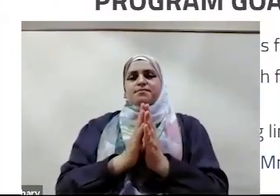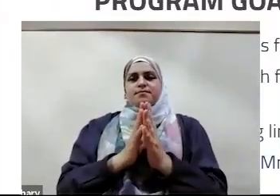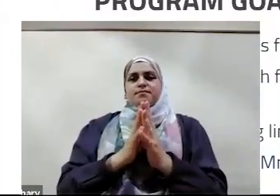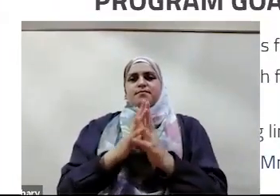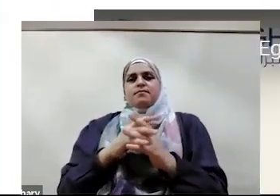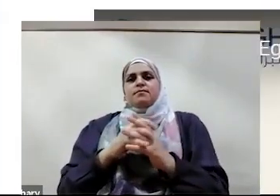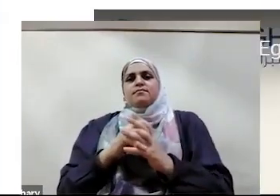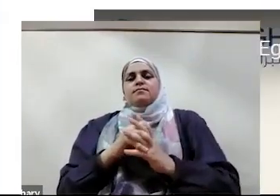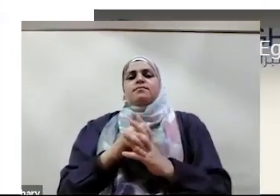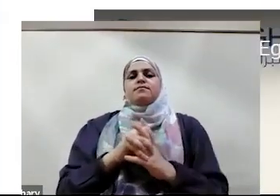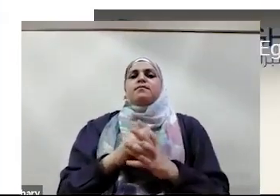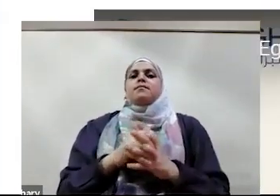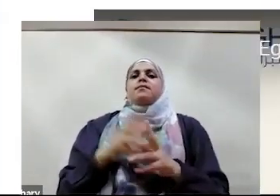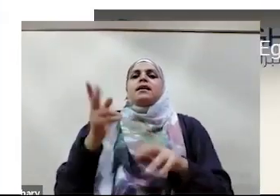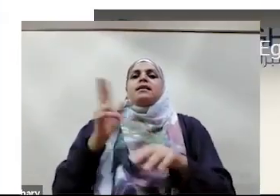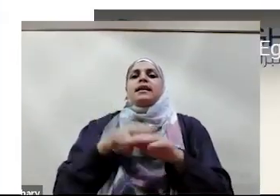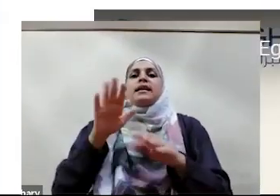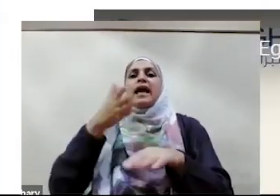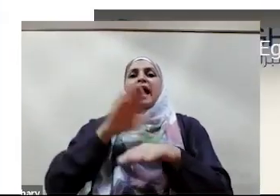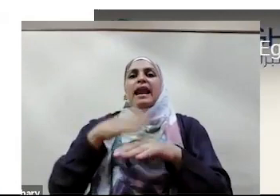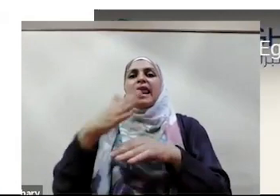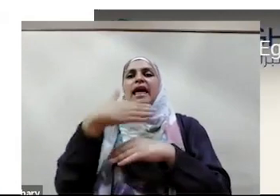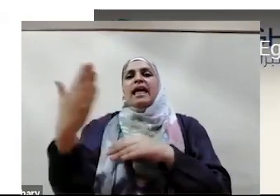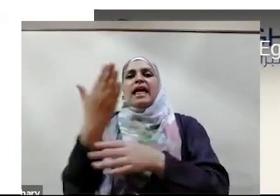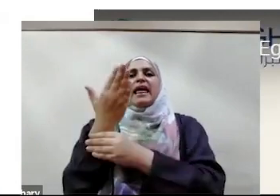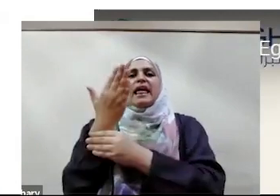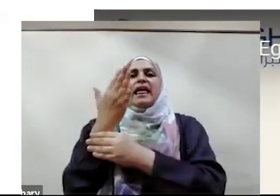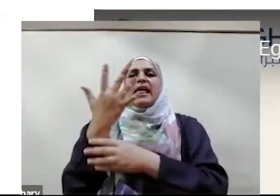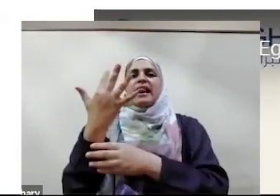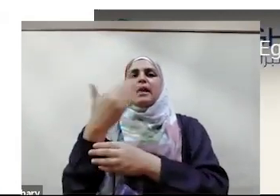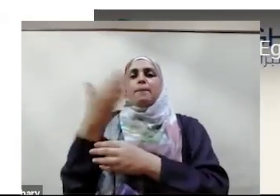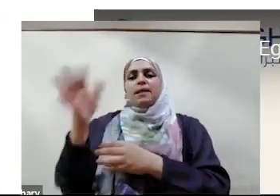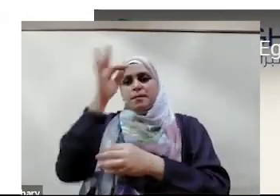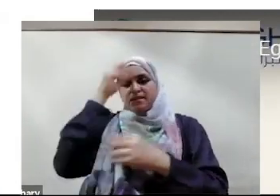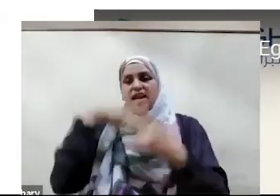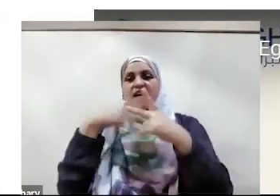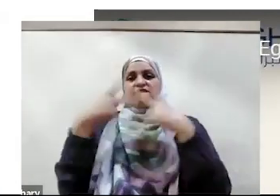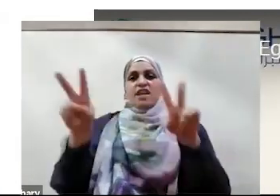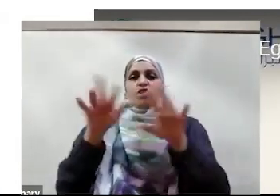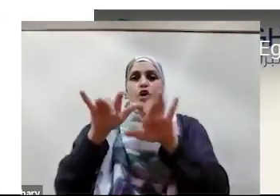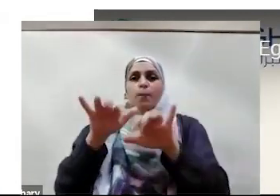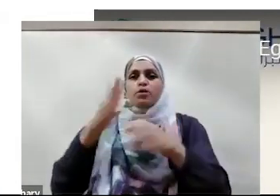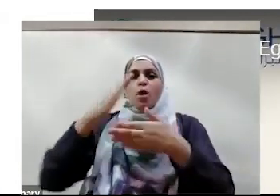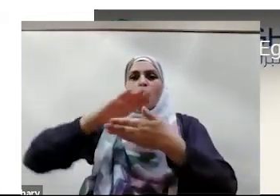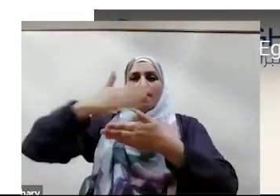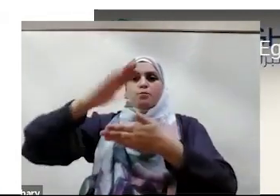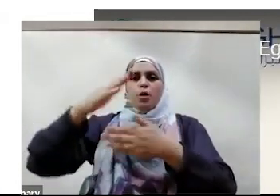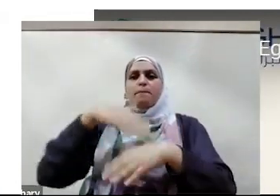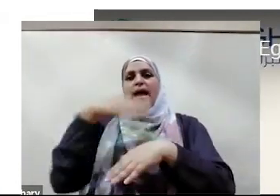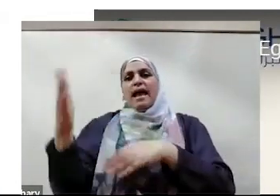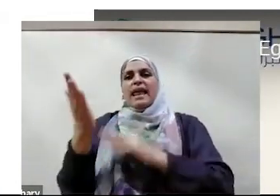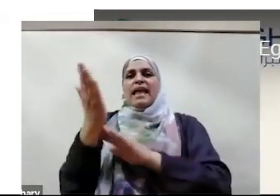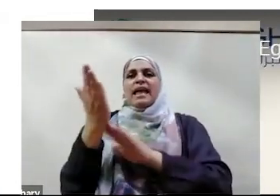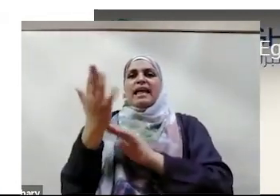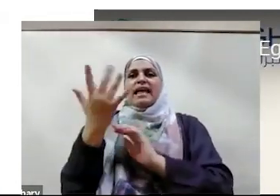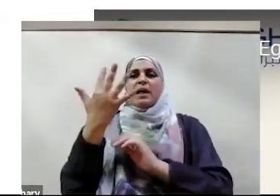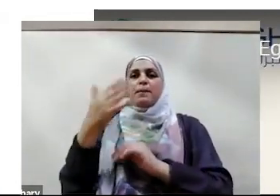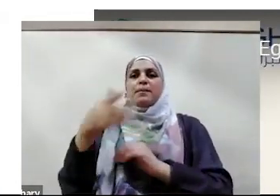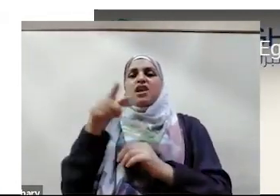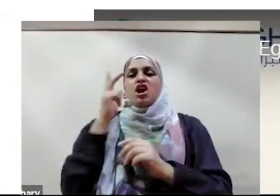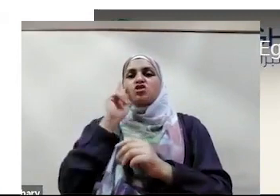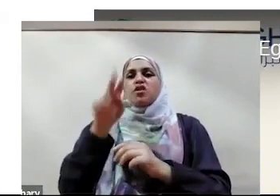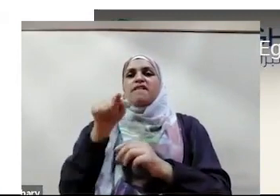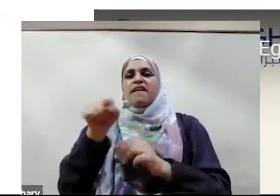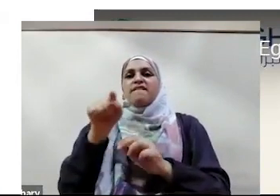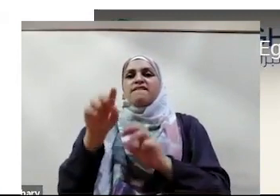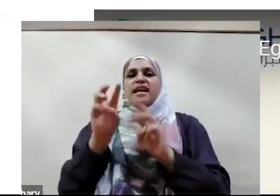على الجانب اليمين لو أنا فاتح من كمبيوتر أو من لابتوب هلاقي لينك بقى